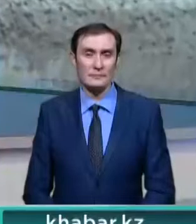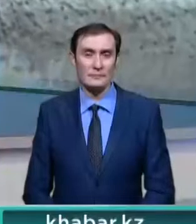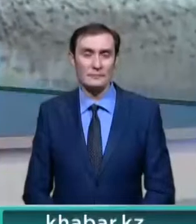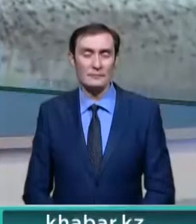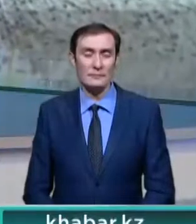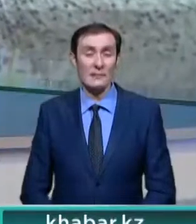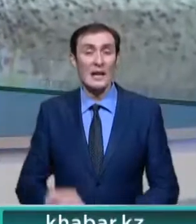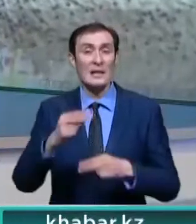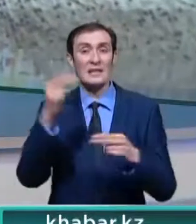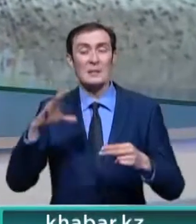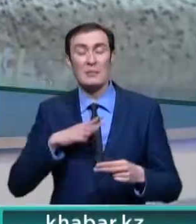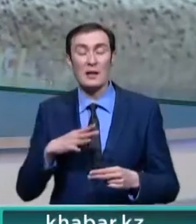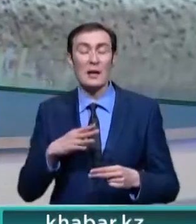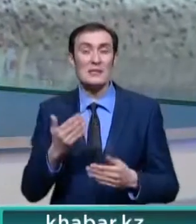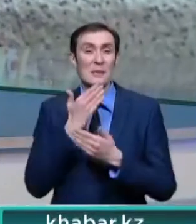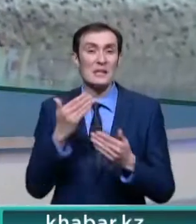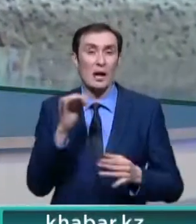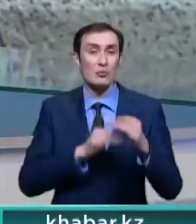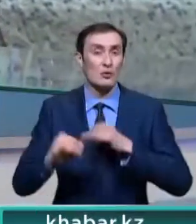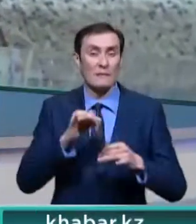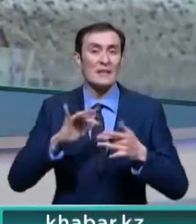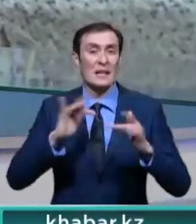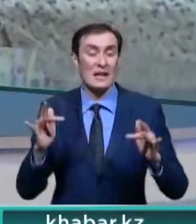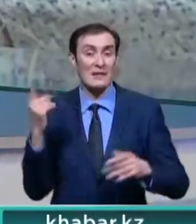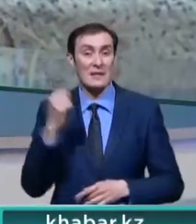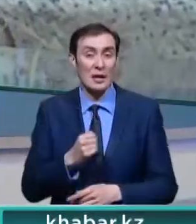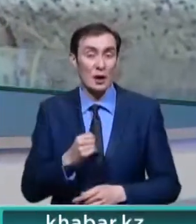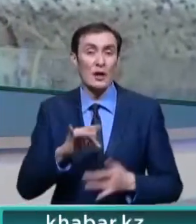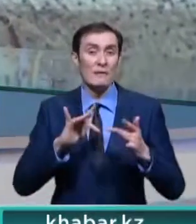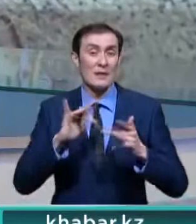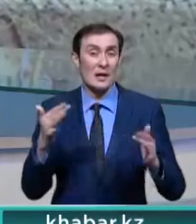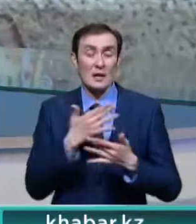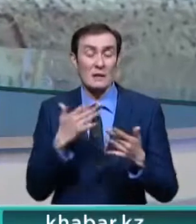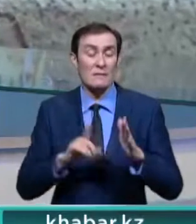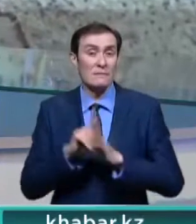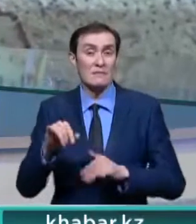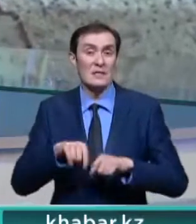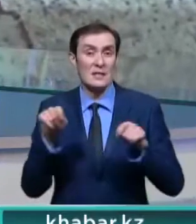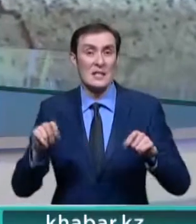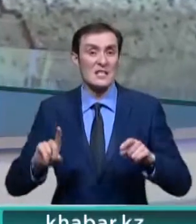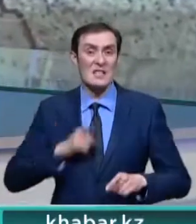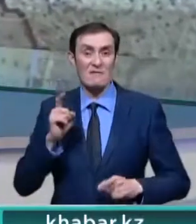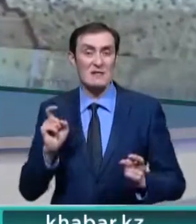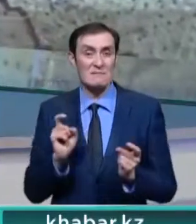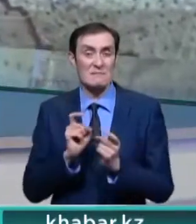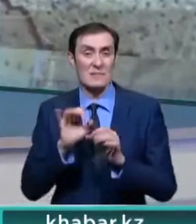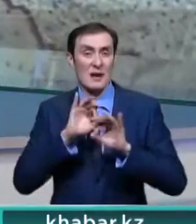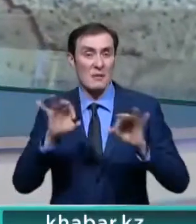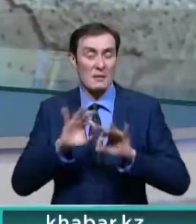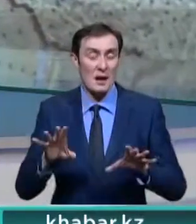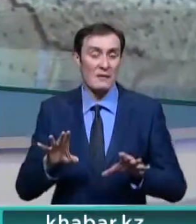эта тема стала пожалуй одно из самых обсуждаемых к знаете на неделе социальные сети буквально взорвались от гневных комментариев